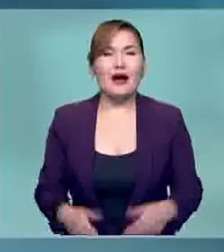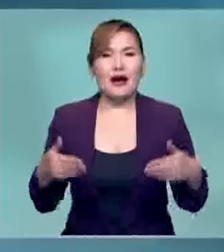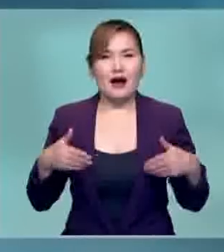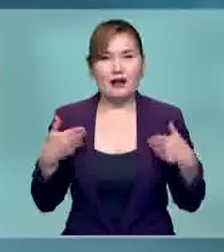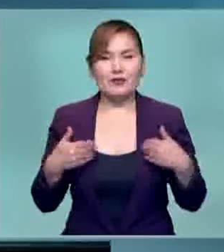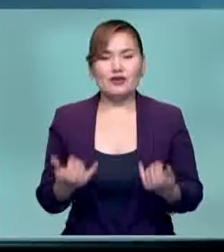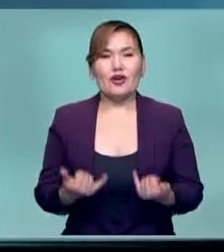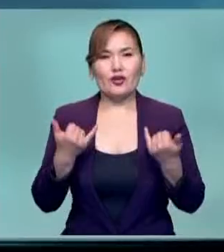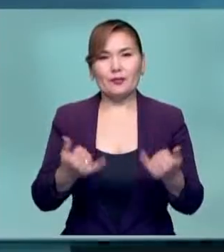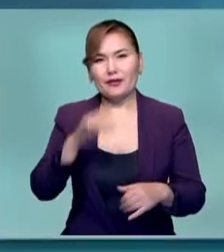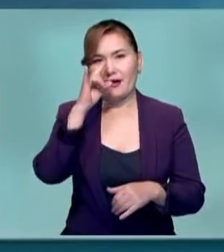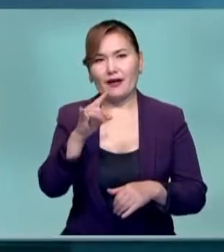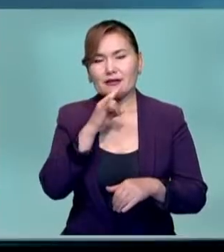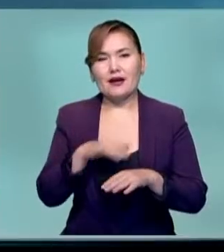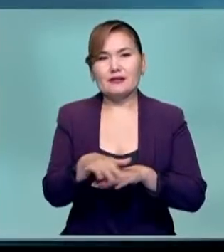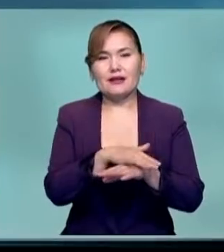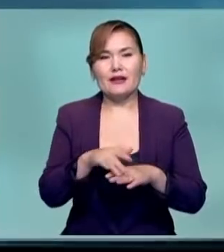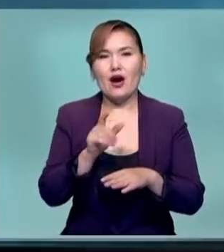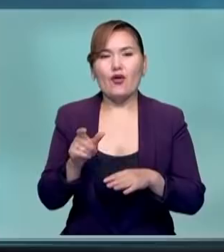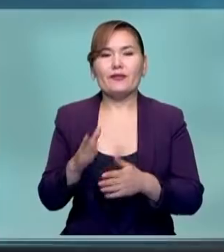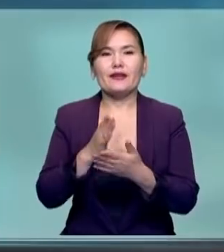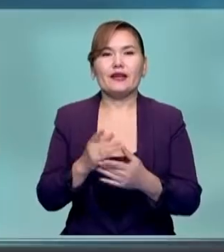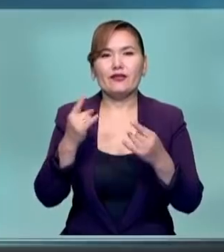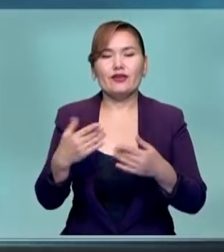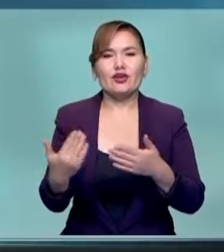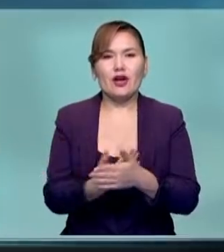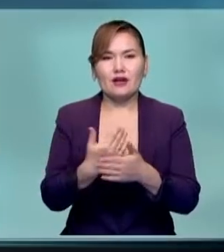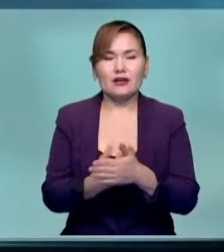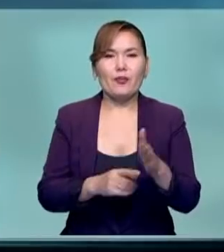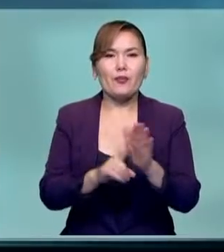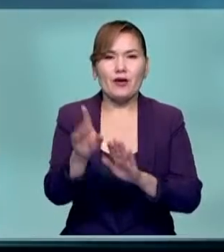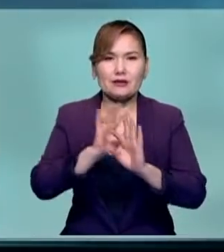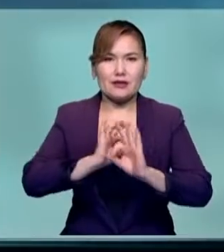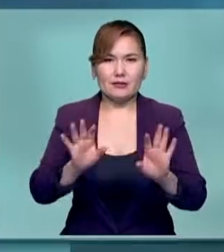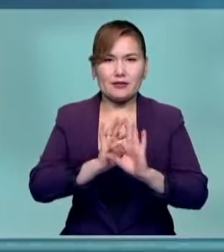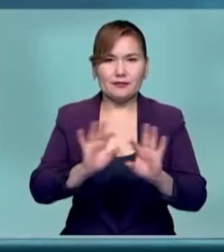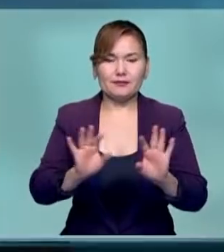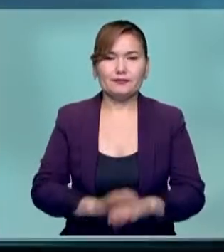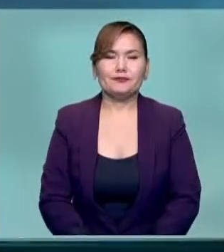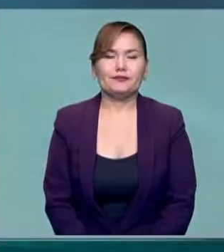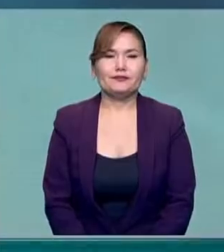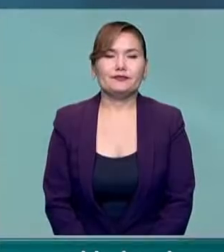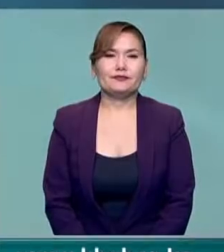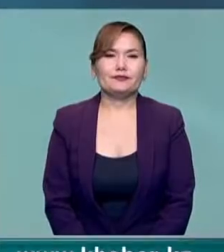Армағайым, еліміздің басты арнасын тікелей эфирінде жаңалықтар, студияда Бірлік Берікұлы, сурдодармада Самал Жантемір.